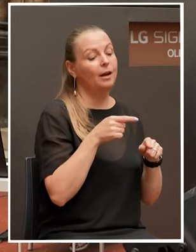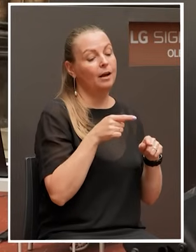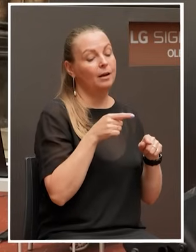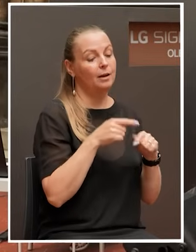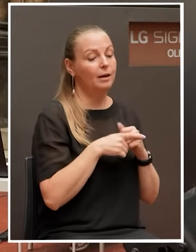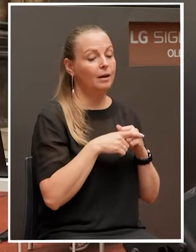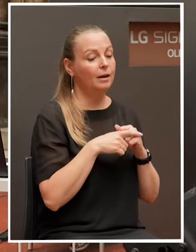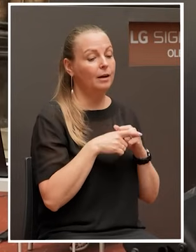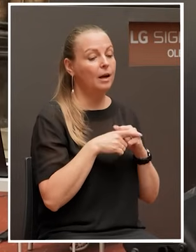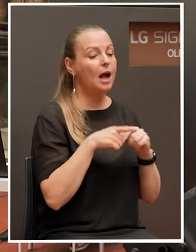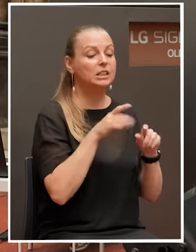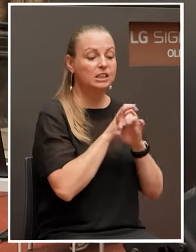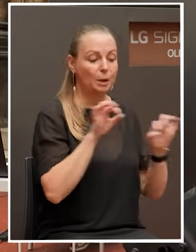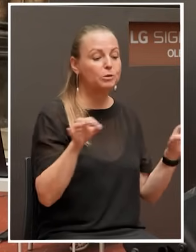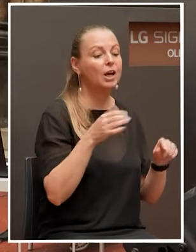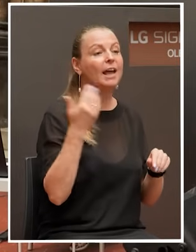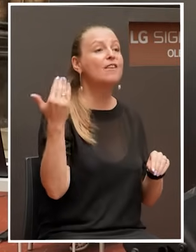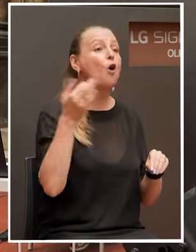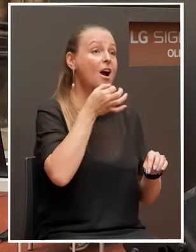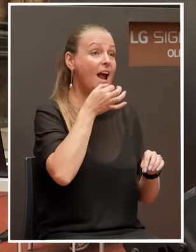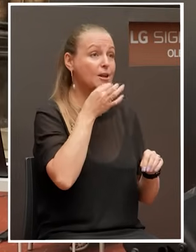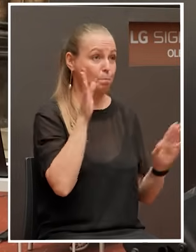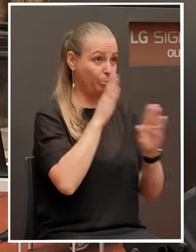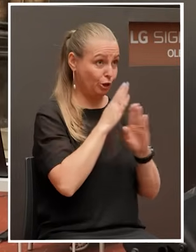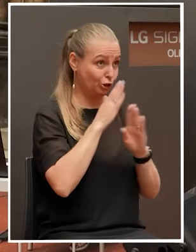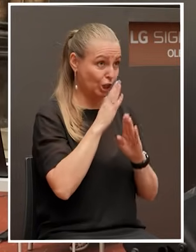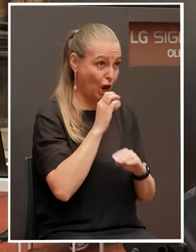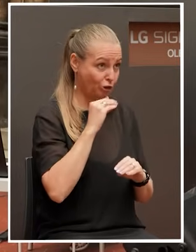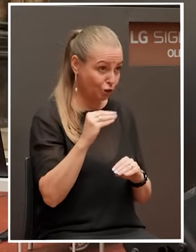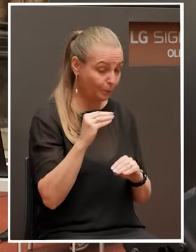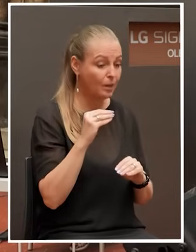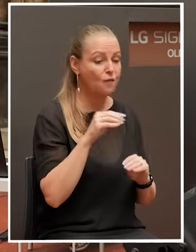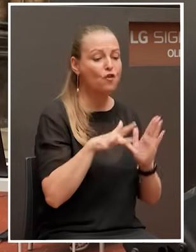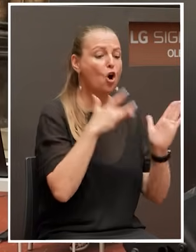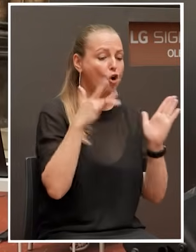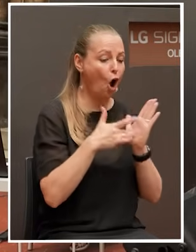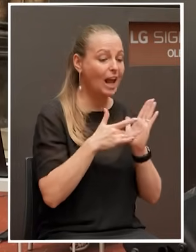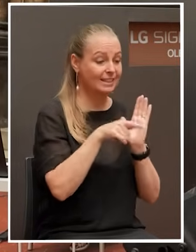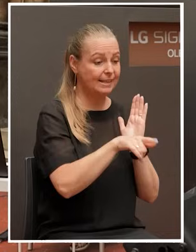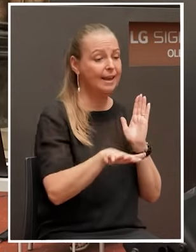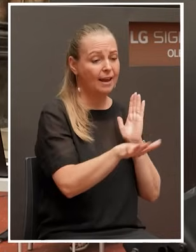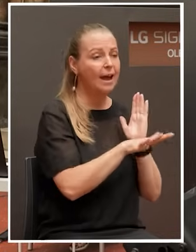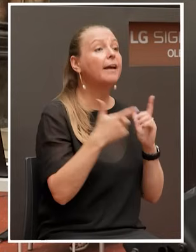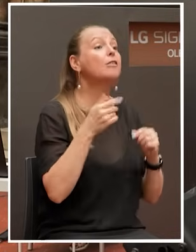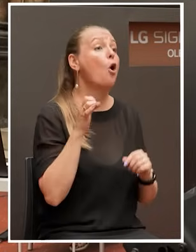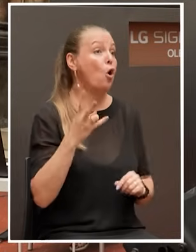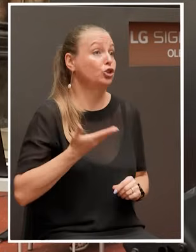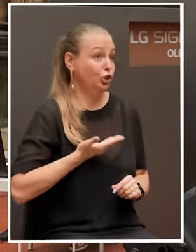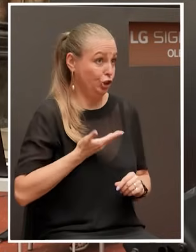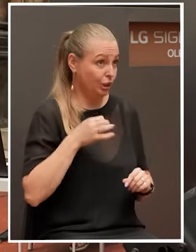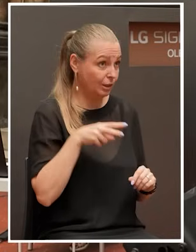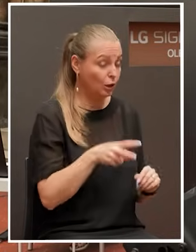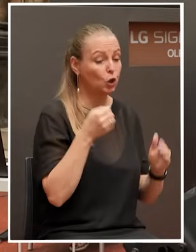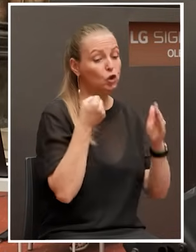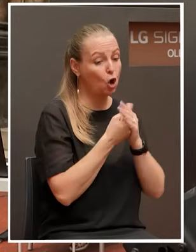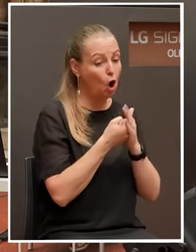Это замечательный ранний его пейзаж, который написан в Аржантее, в городке, в котором он жил, до